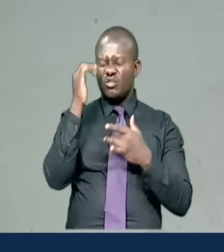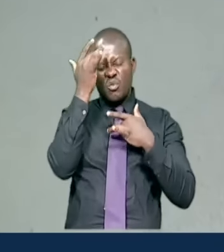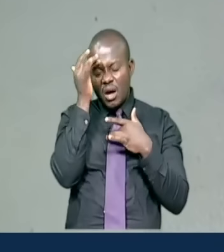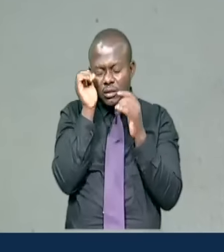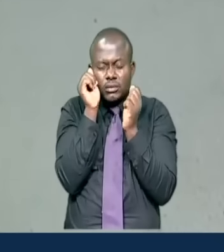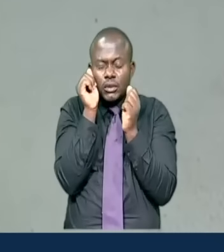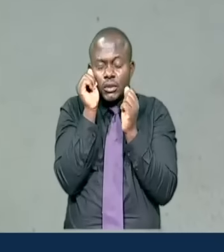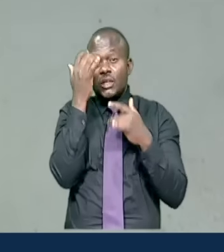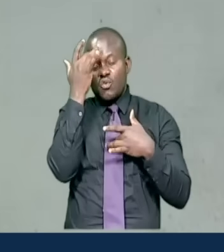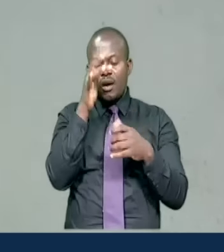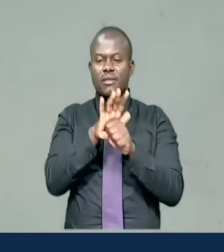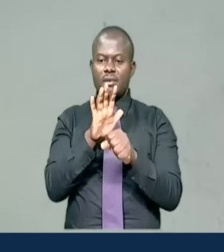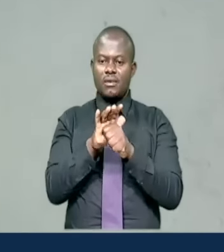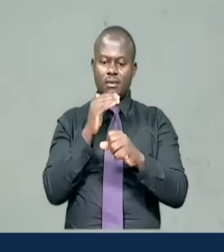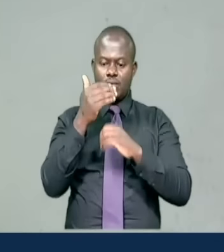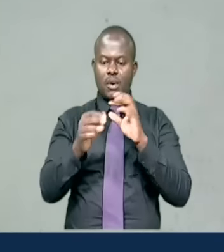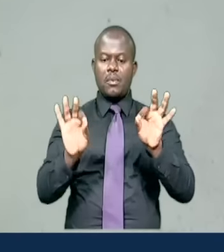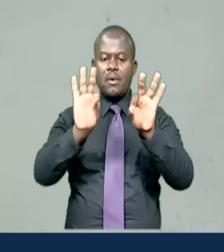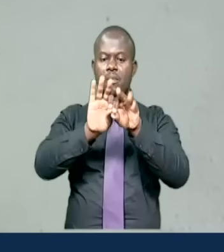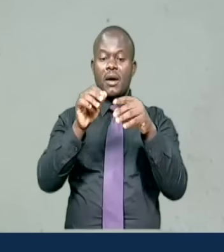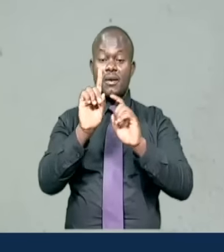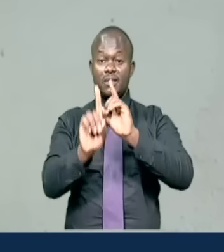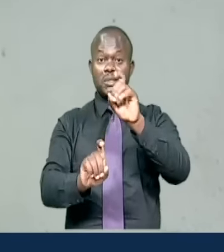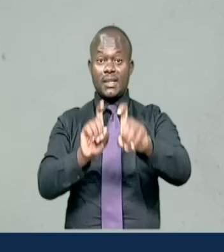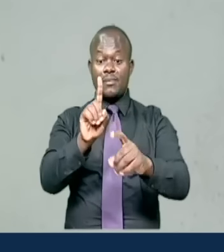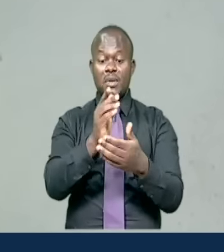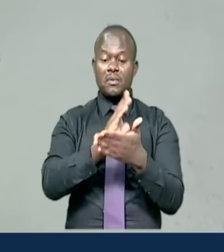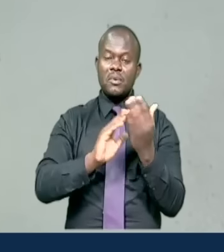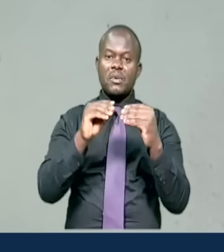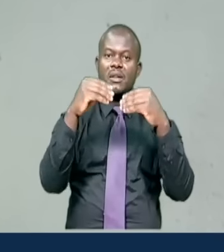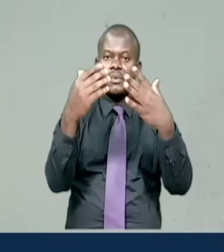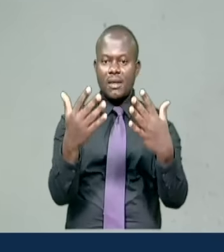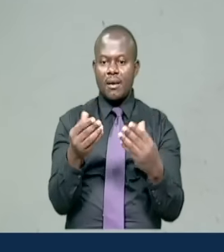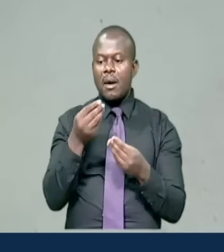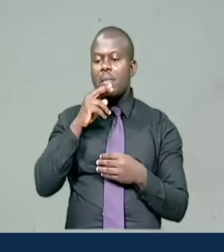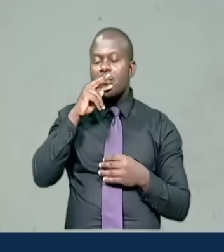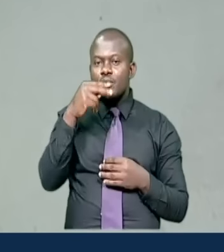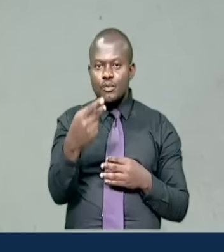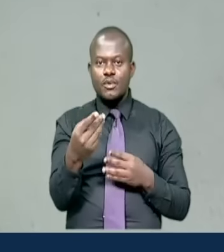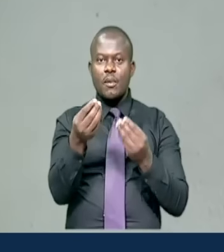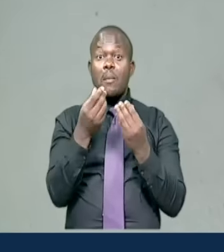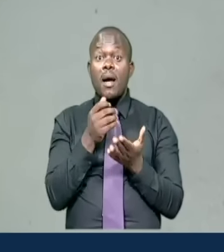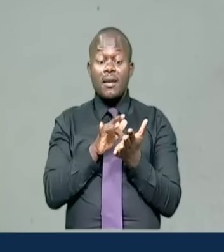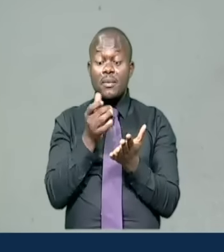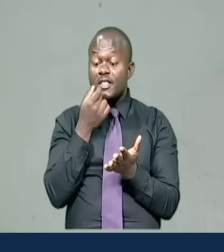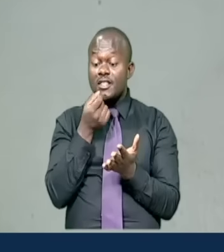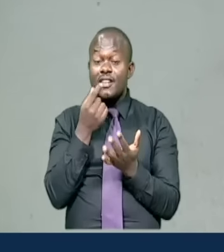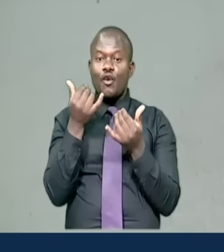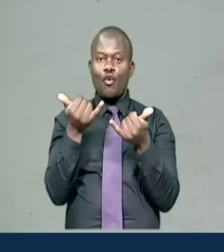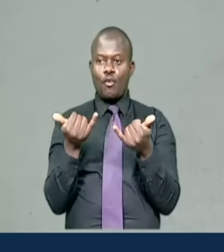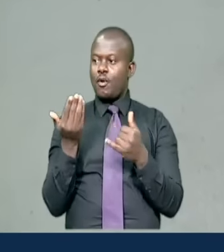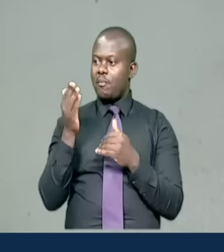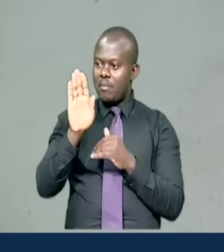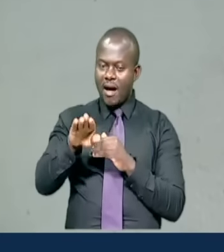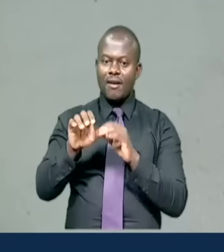ndembye biba ngombwa ko ntanga n'ibizamini bimwe ndabitanga bampa ibisubizo bampa ibinini musanze ngarutse narinje